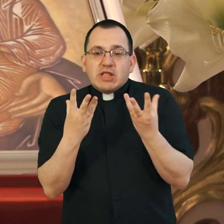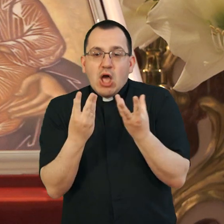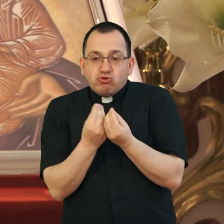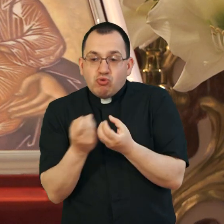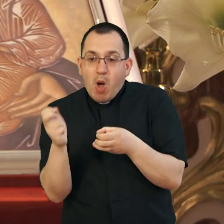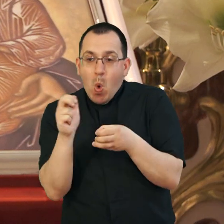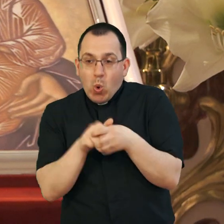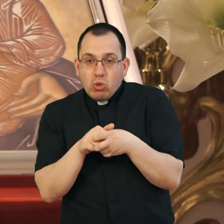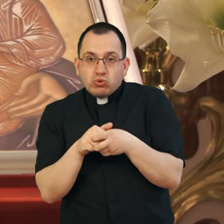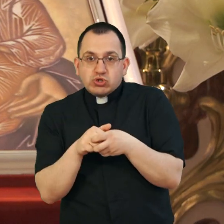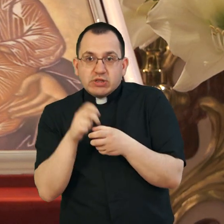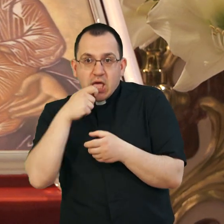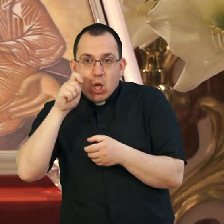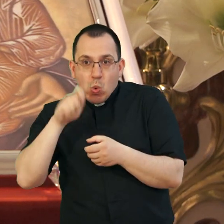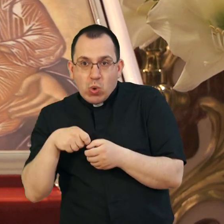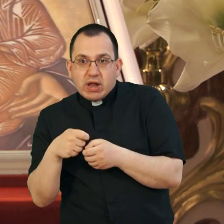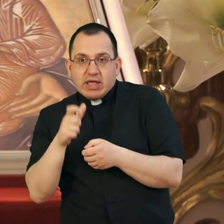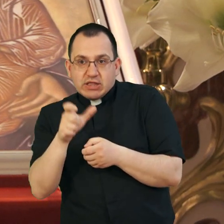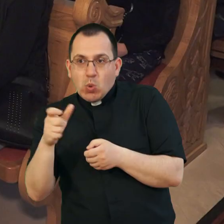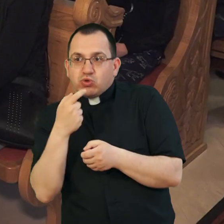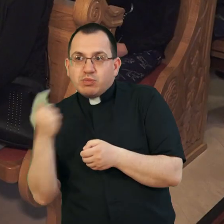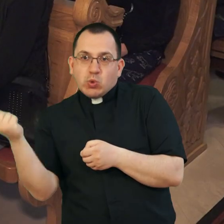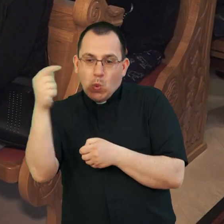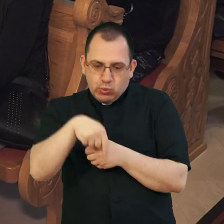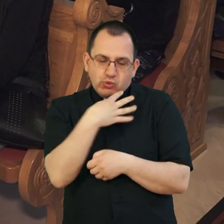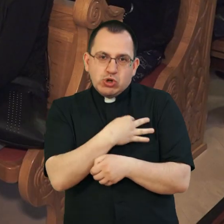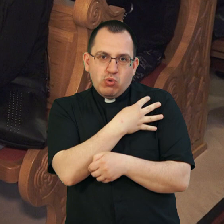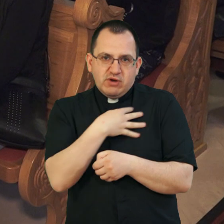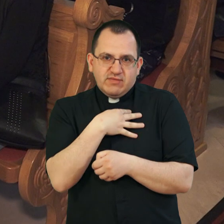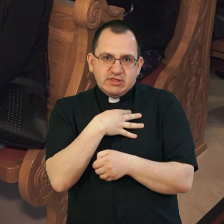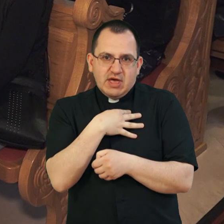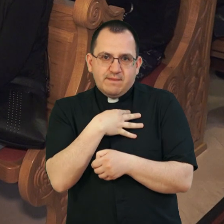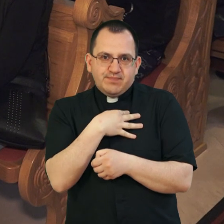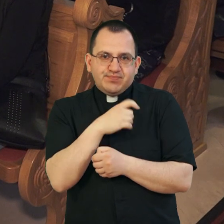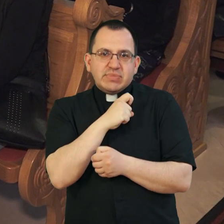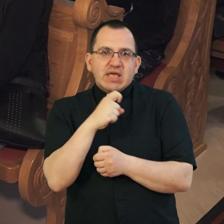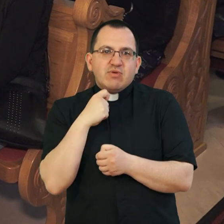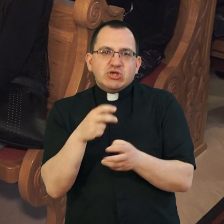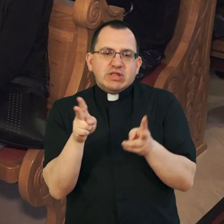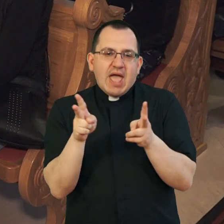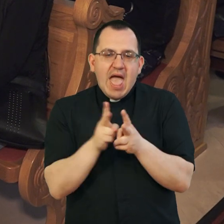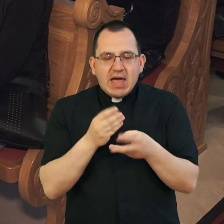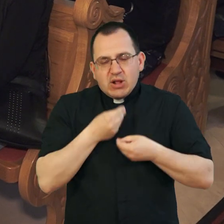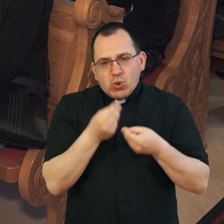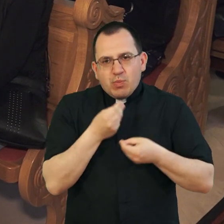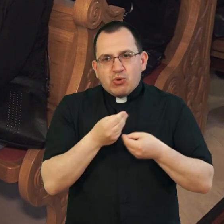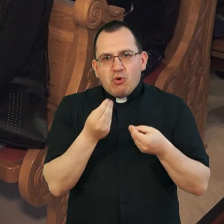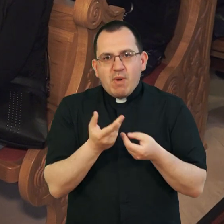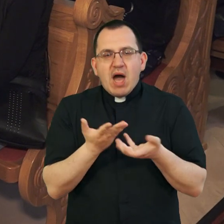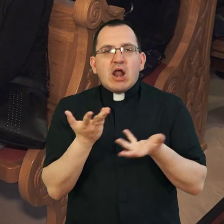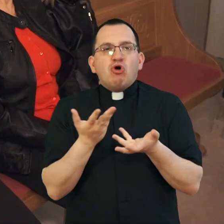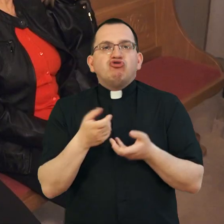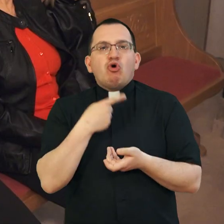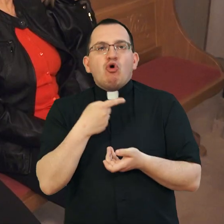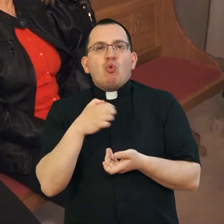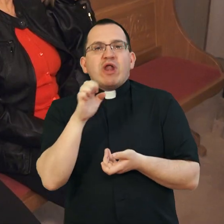župe, ukrajinskim izbjeglicama. U svojoj kratkoj homiliji župnik Mostečak razmatrao nad navještenim